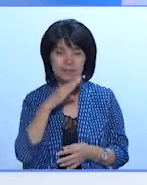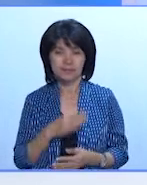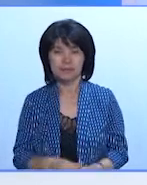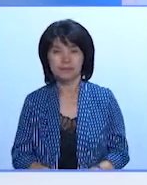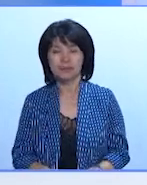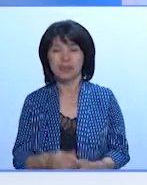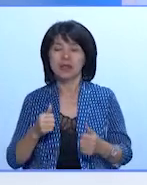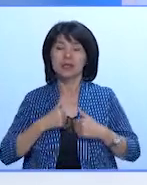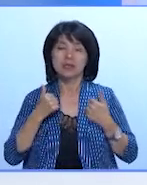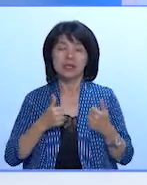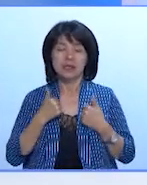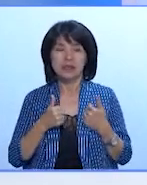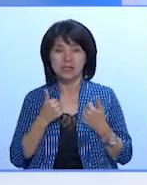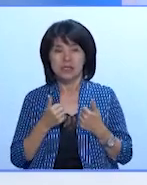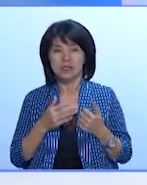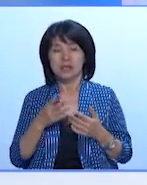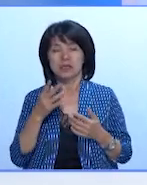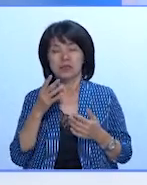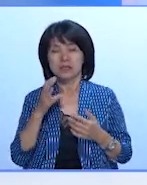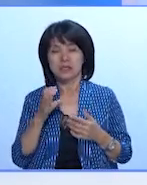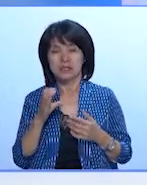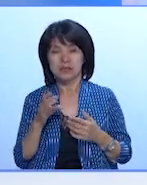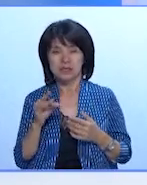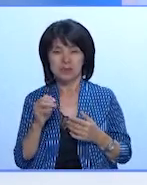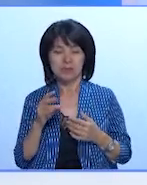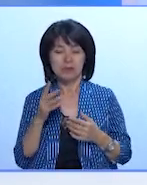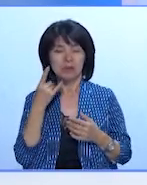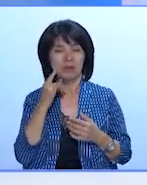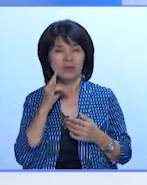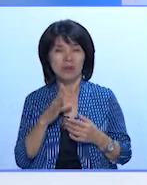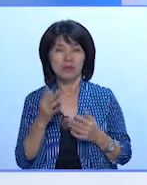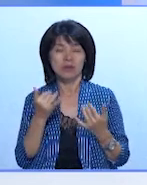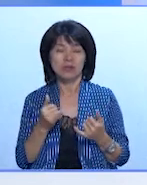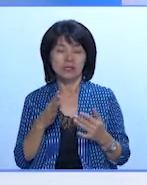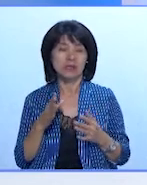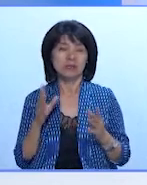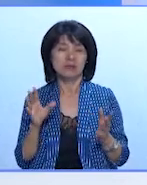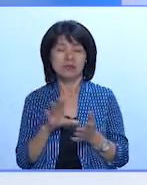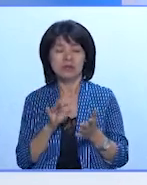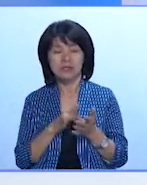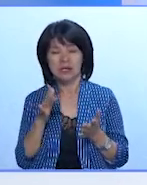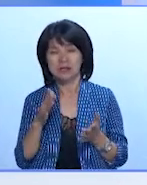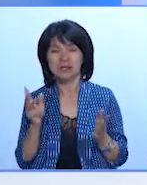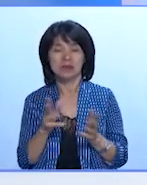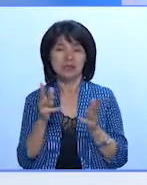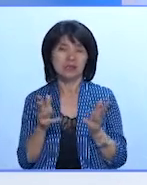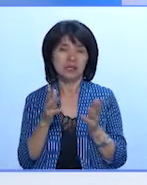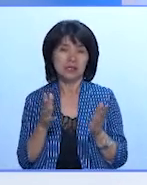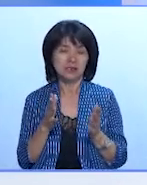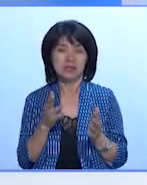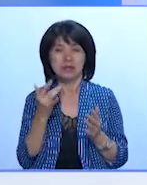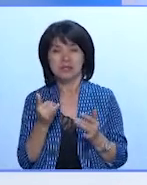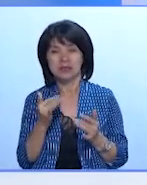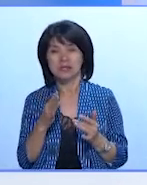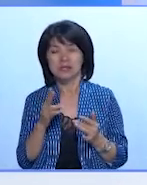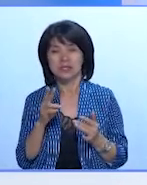строительство дренажные системы на втором павлодаре а также центральной котельной в nova черно яркие капитальный ремонт специального сада номер 13